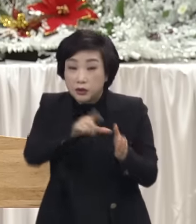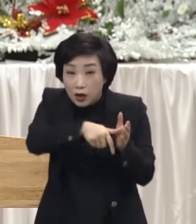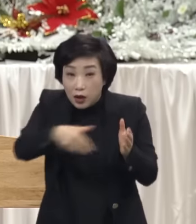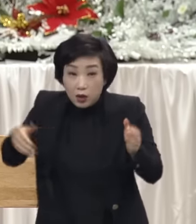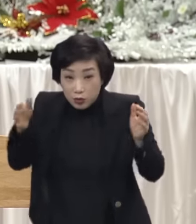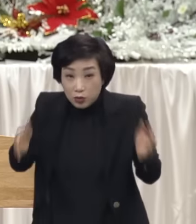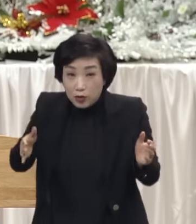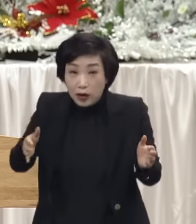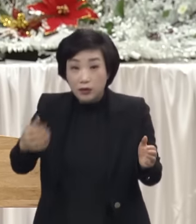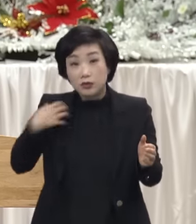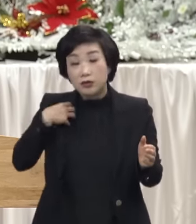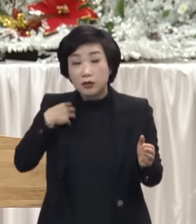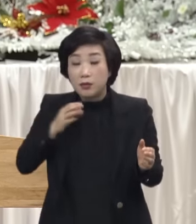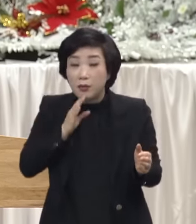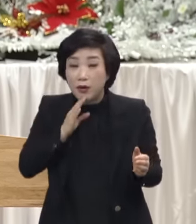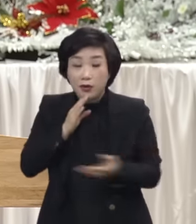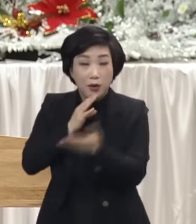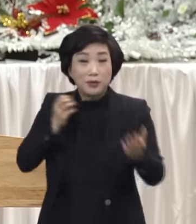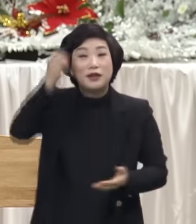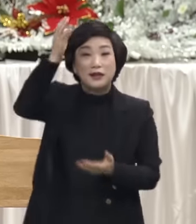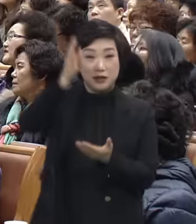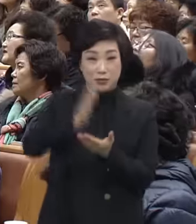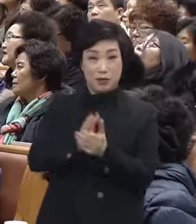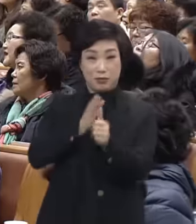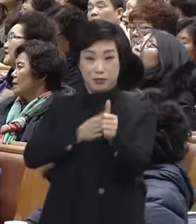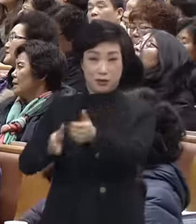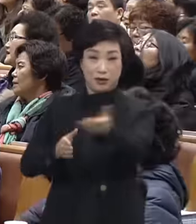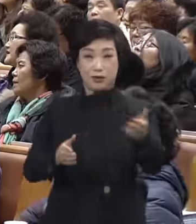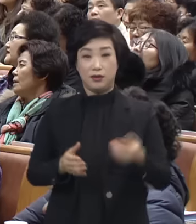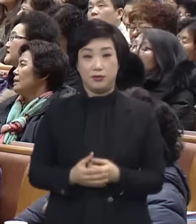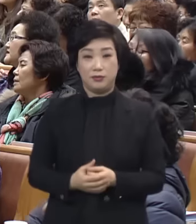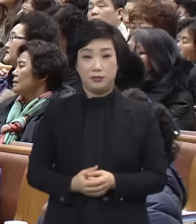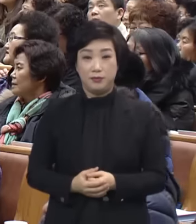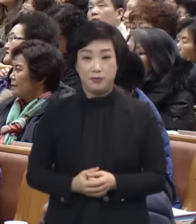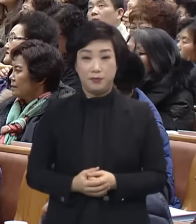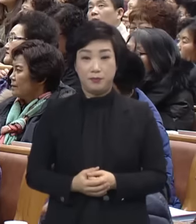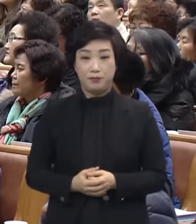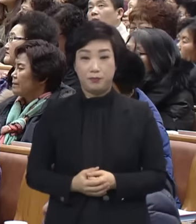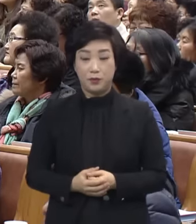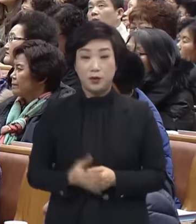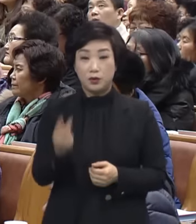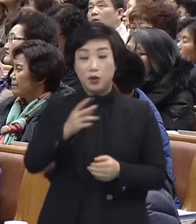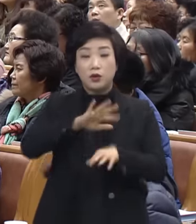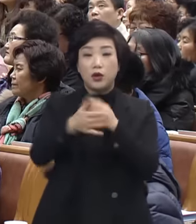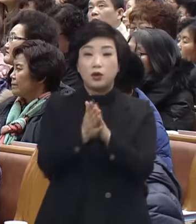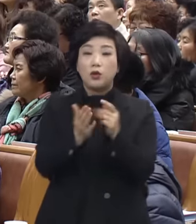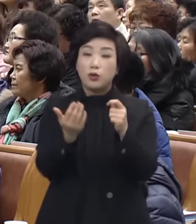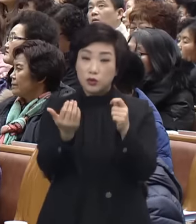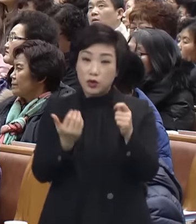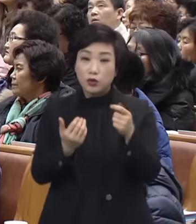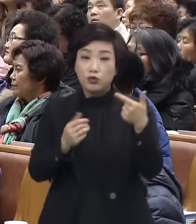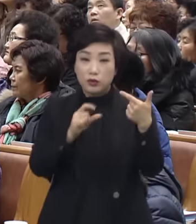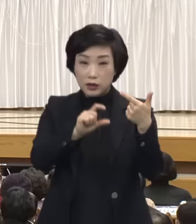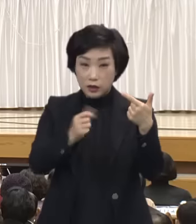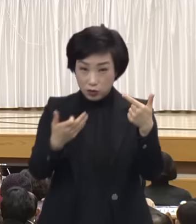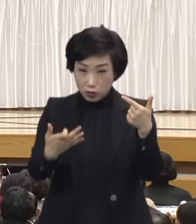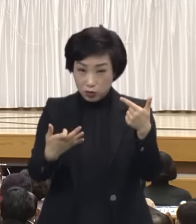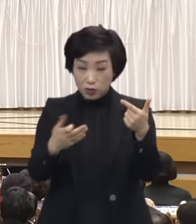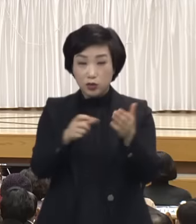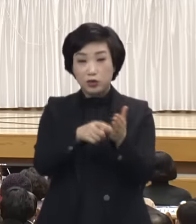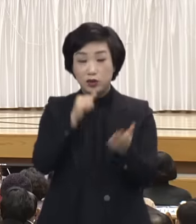세월이다. 절대 잊어서는 안 된다. 또 고린도전서 6장 19절에 뭐라고